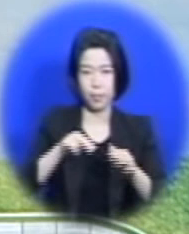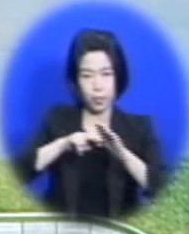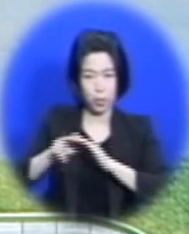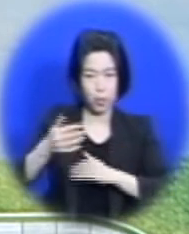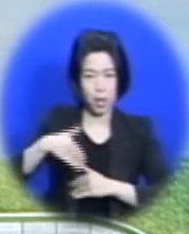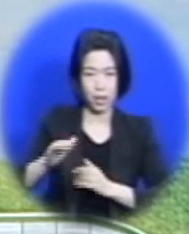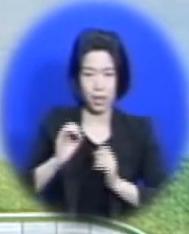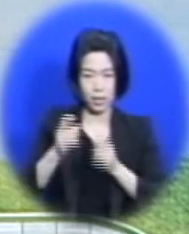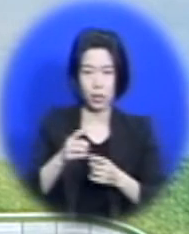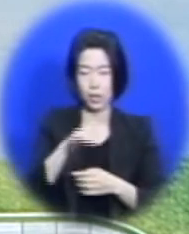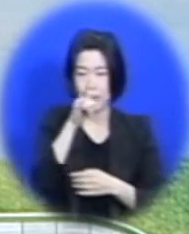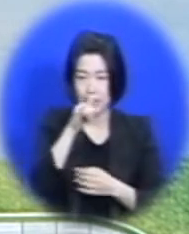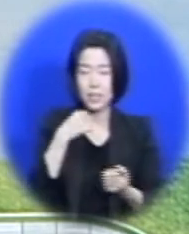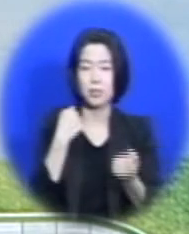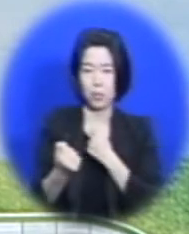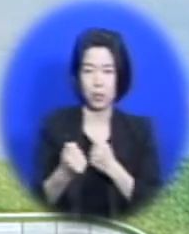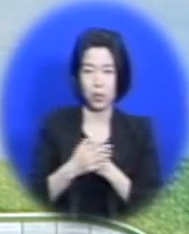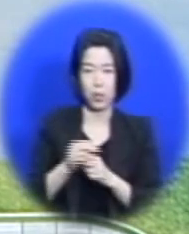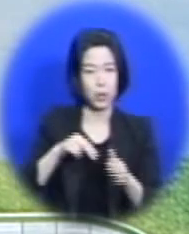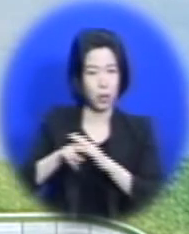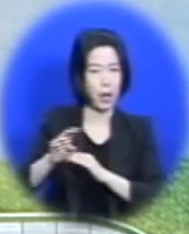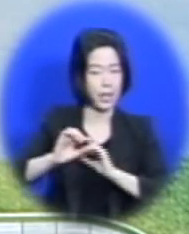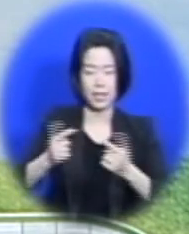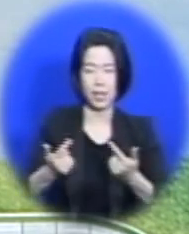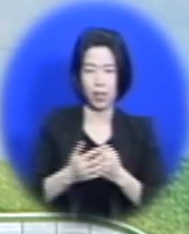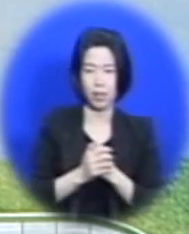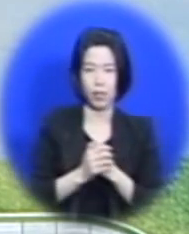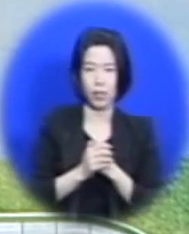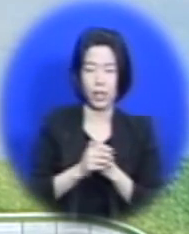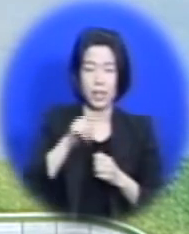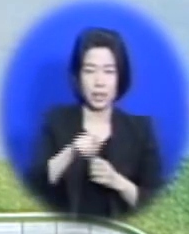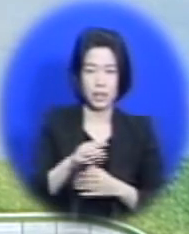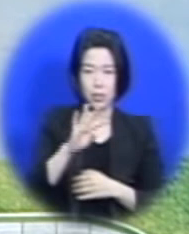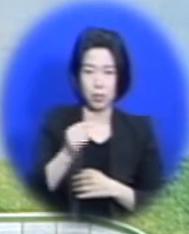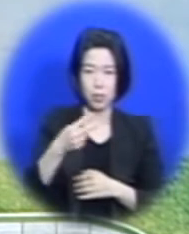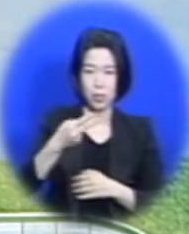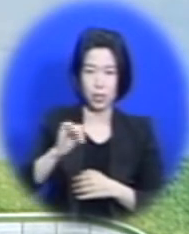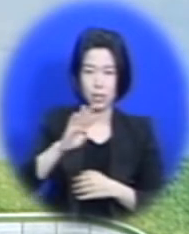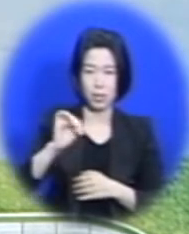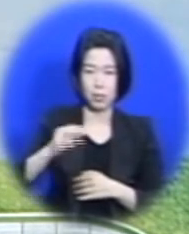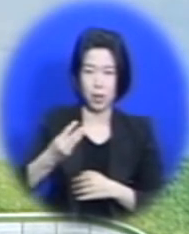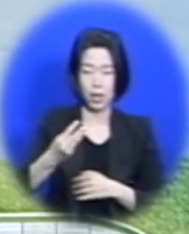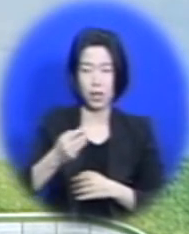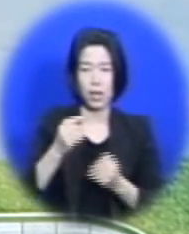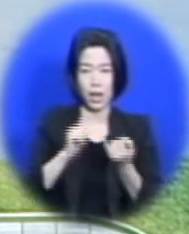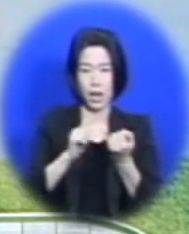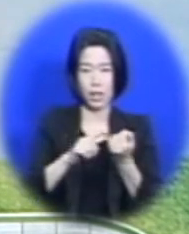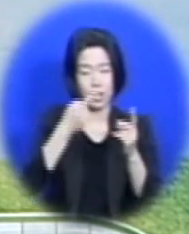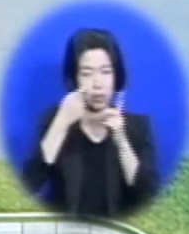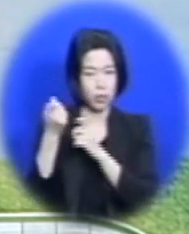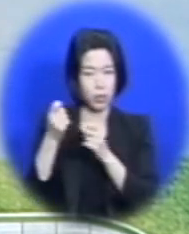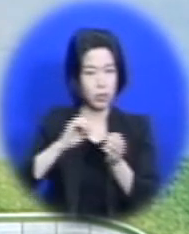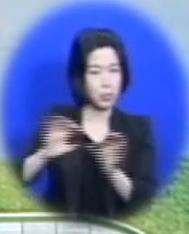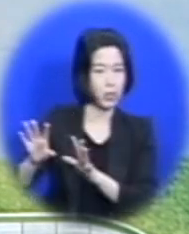기회가 있었겠는데도 그는 도망가지 않습니다. 그는 보디발의 아내의 유혹을 뿌리치고 말